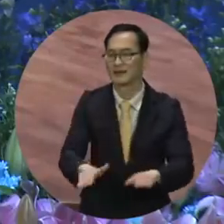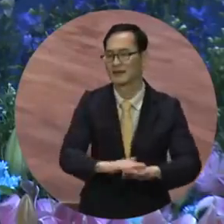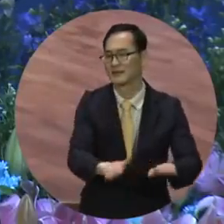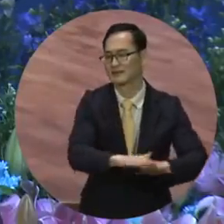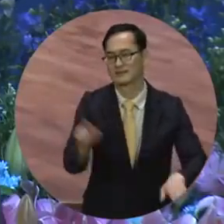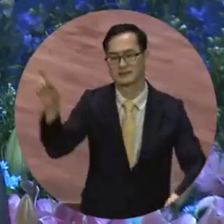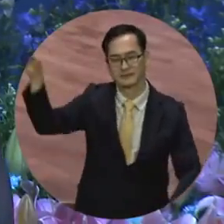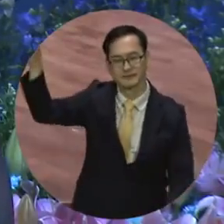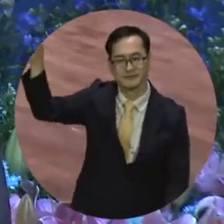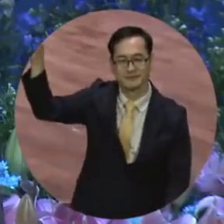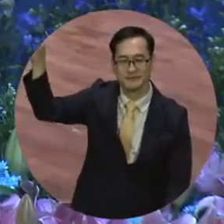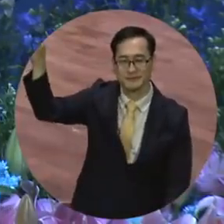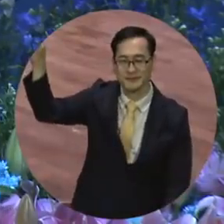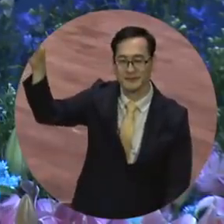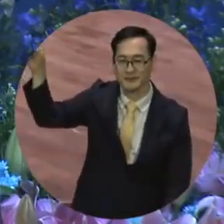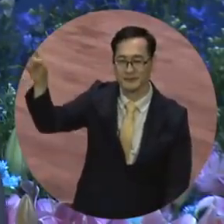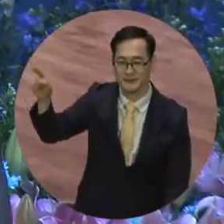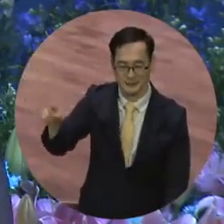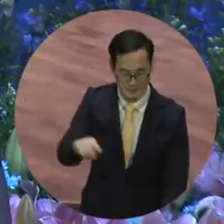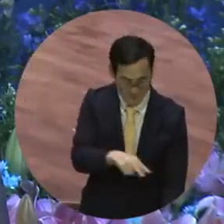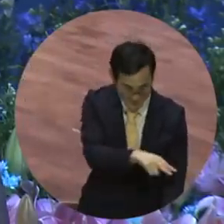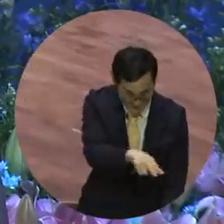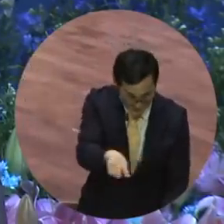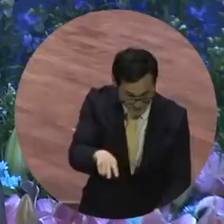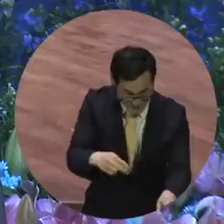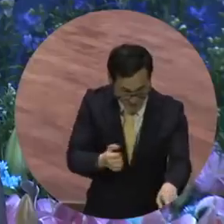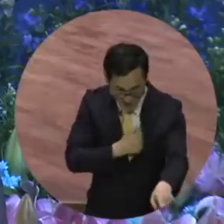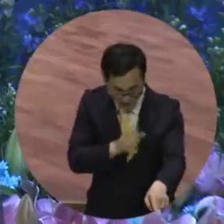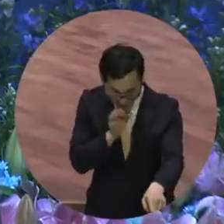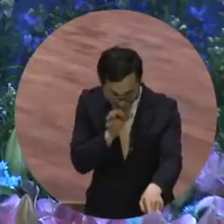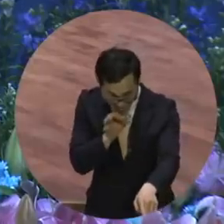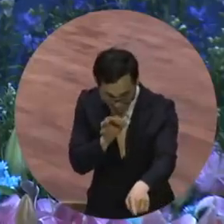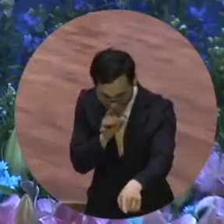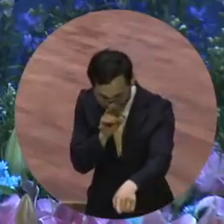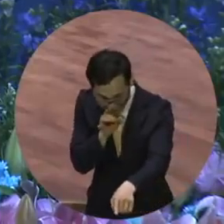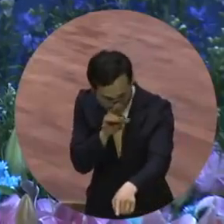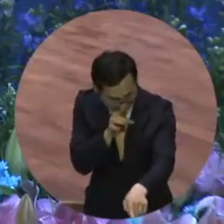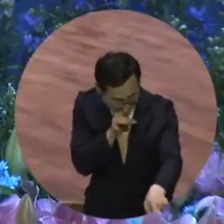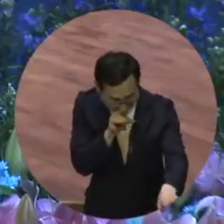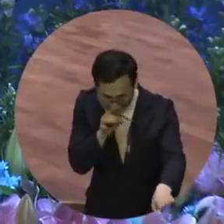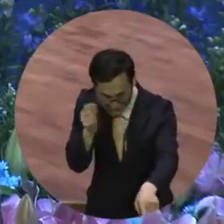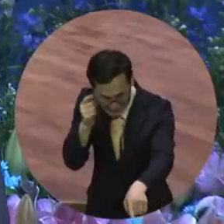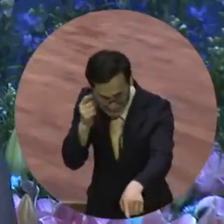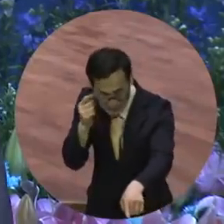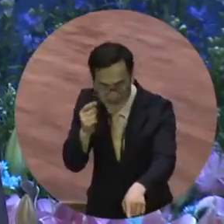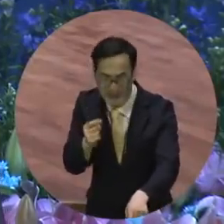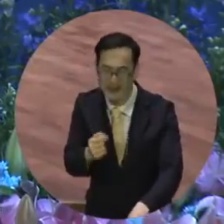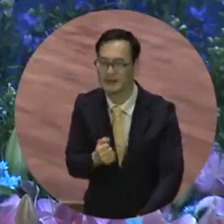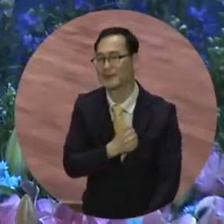답답해요. 안타까운 일 한두 가지 아니에요. 여러분,